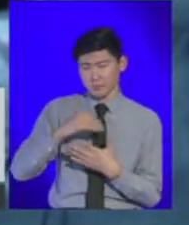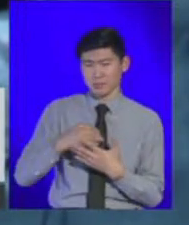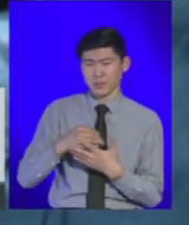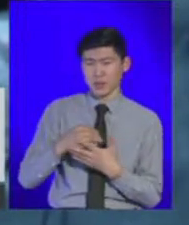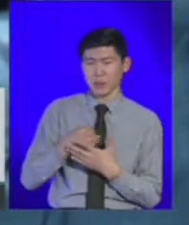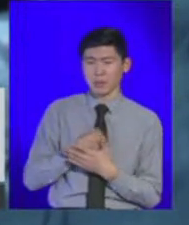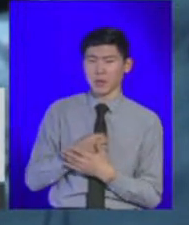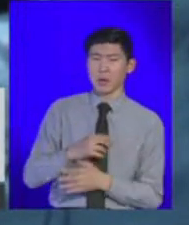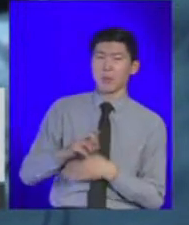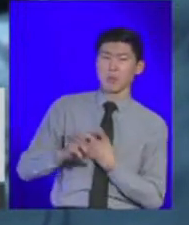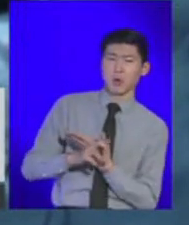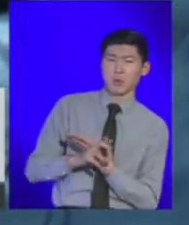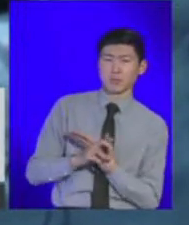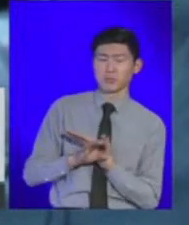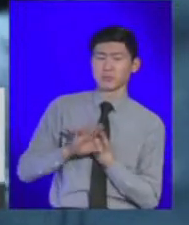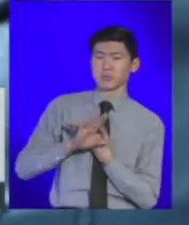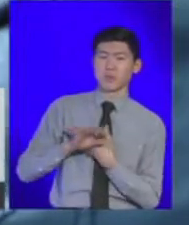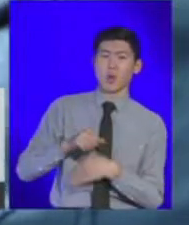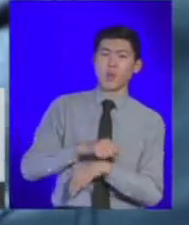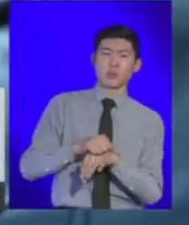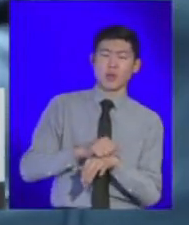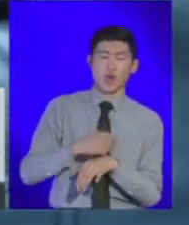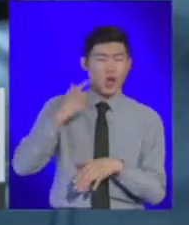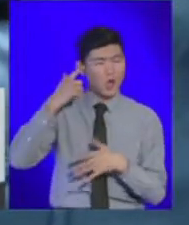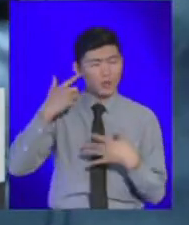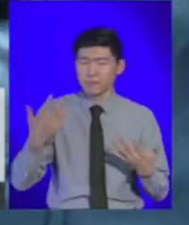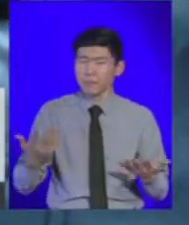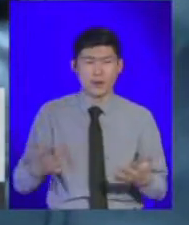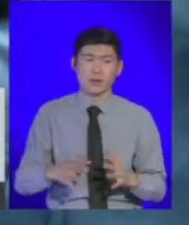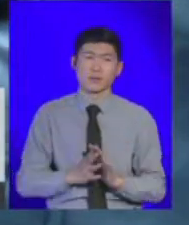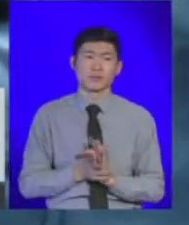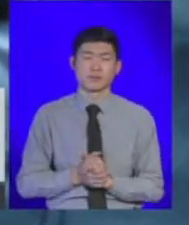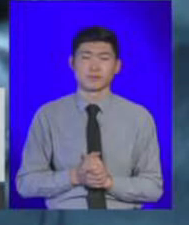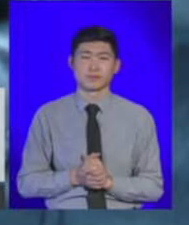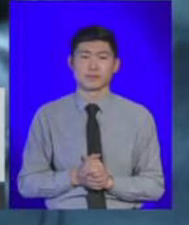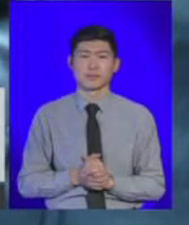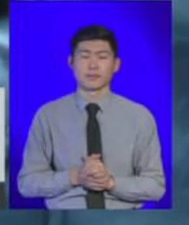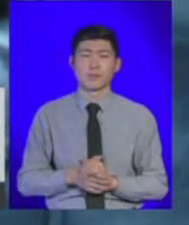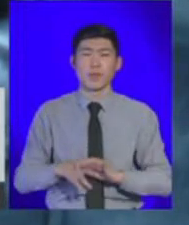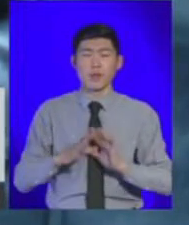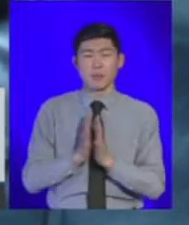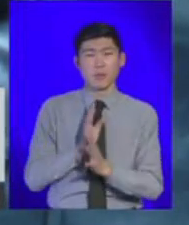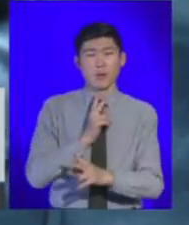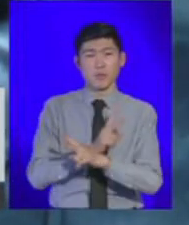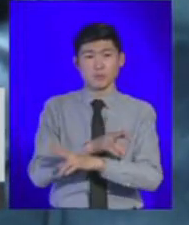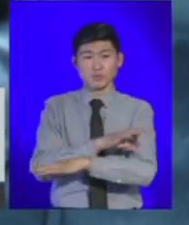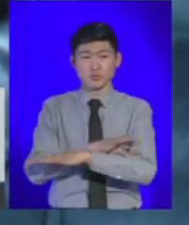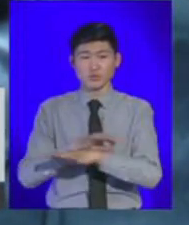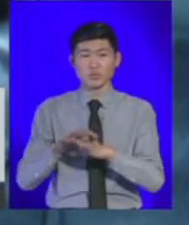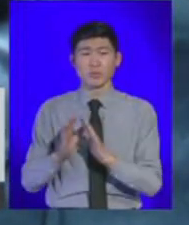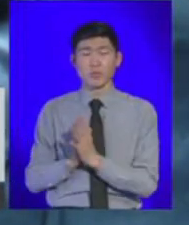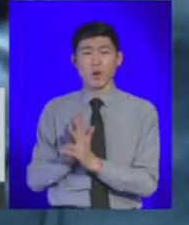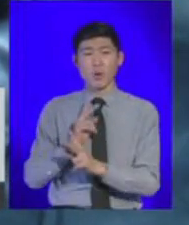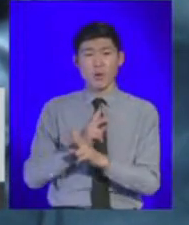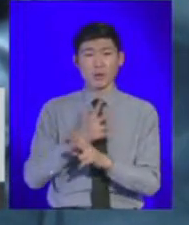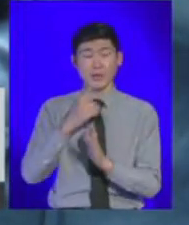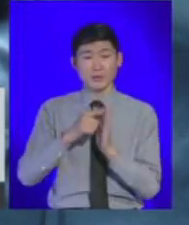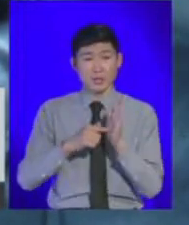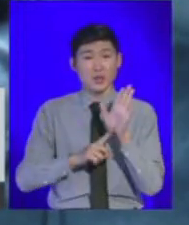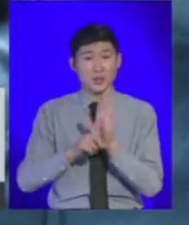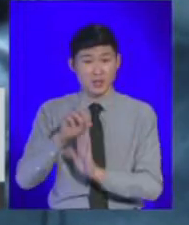цааргалаад байх ерөөсөө тийм юм алах ашиг сонголт алах. Энэ хуулийн төсөл энэ хууль өөрөө 5 сарын өмнө сэргэжиж ирсэн